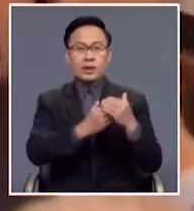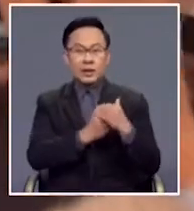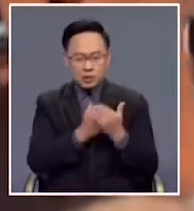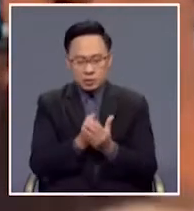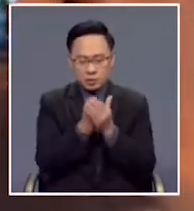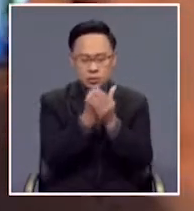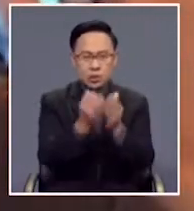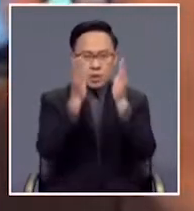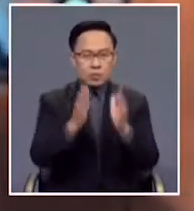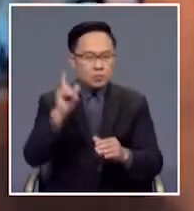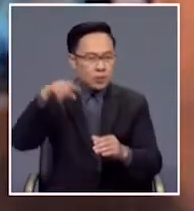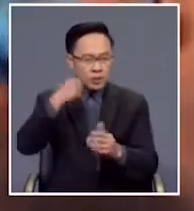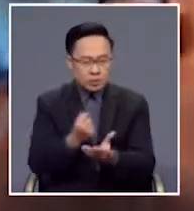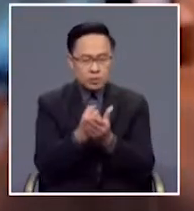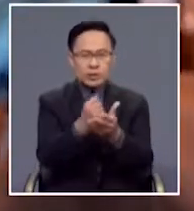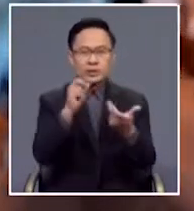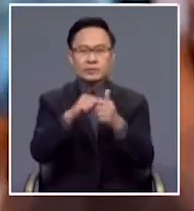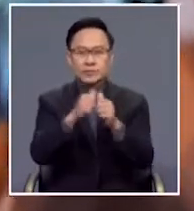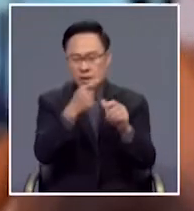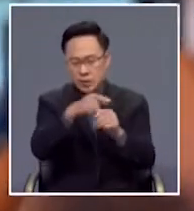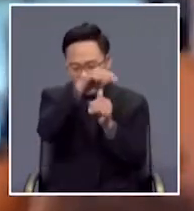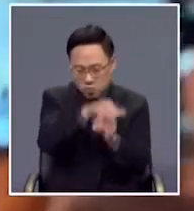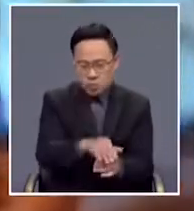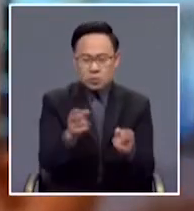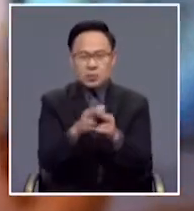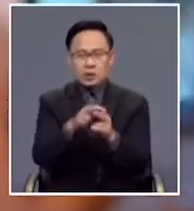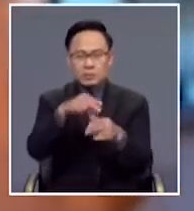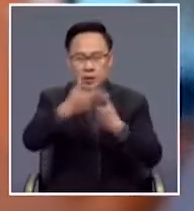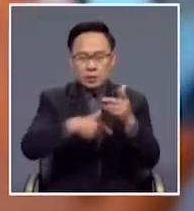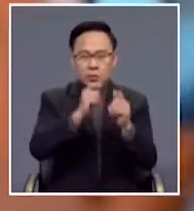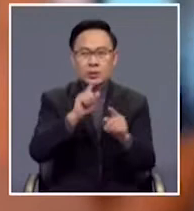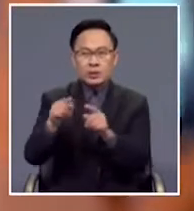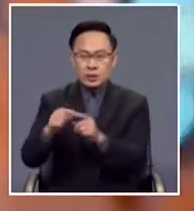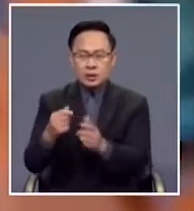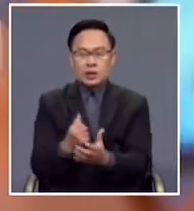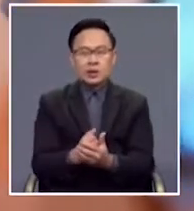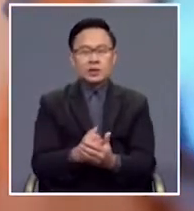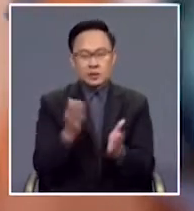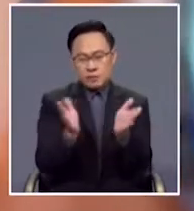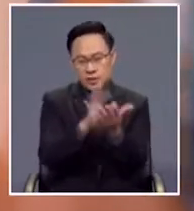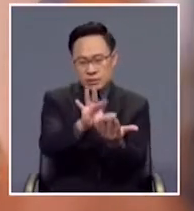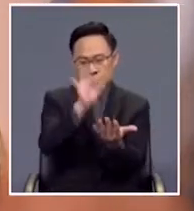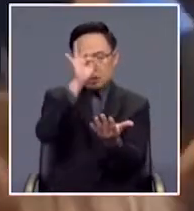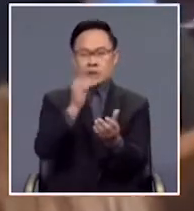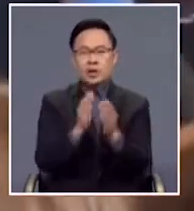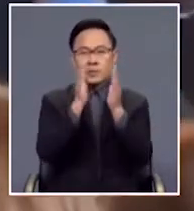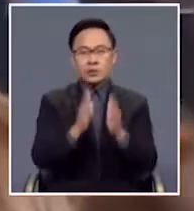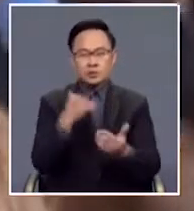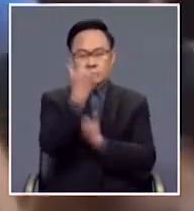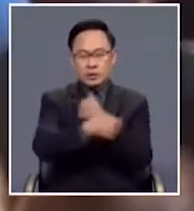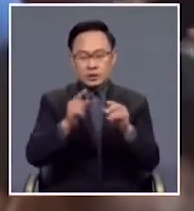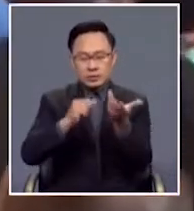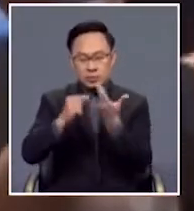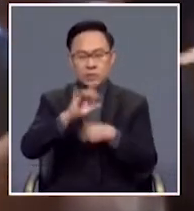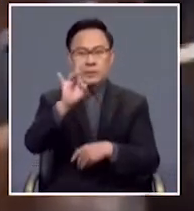หยื่อการค้ามนุษย์โดยได้รับการยกย่องให้เป็นนักต่อสู้ด้านค้ามนุษย์หรือทิปฮีโร่จากผู้ได้รับรางวัลทั้งหมด8ประเทศซึ่